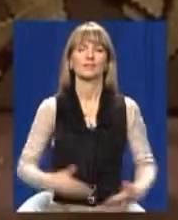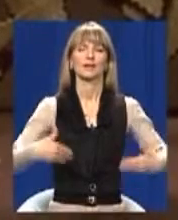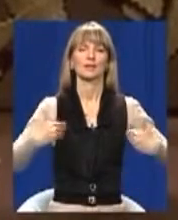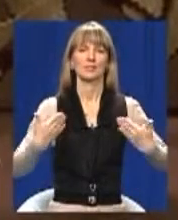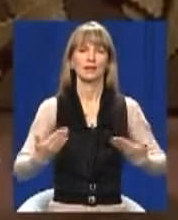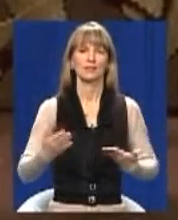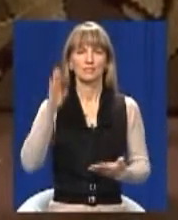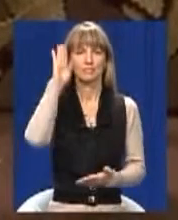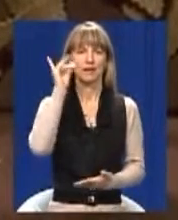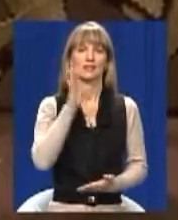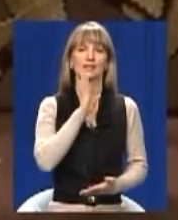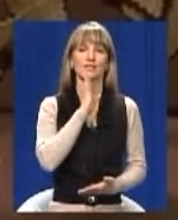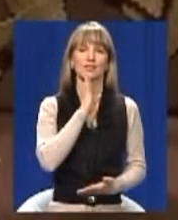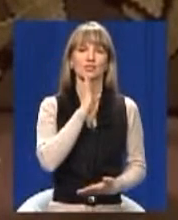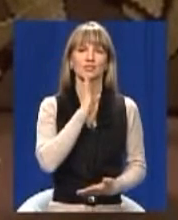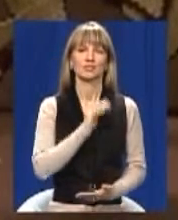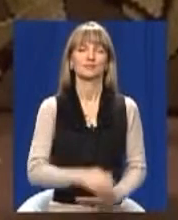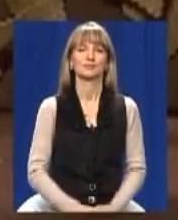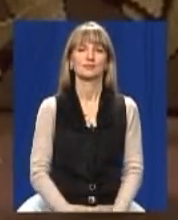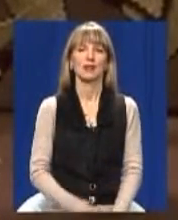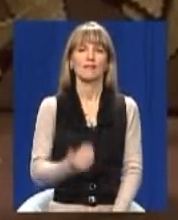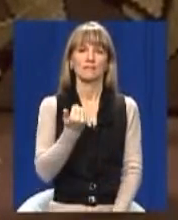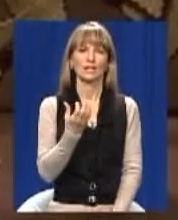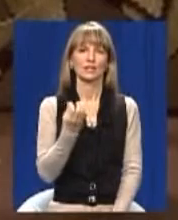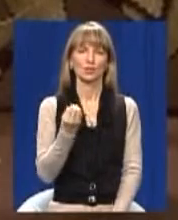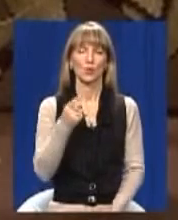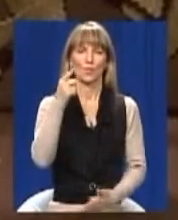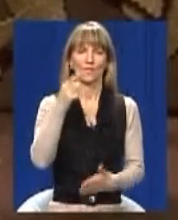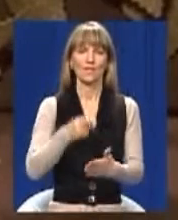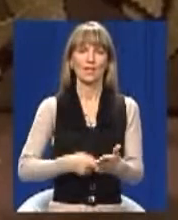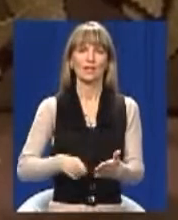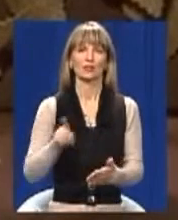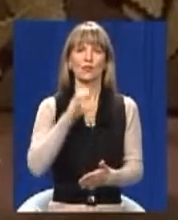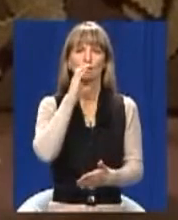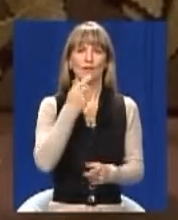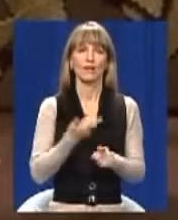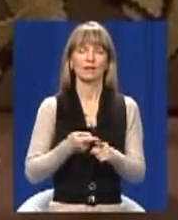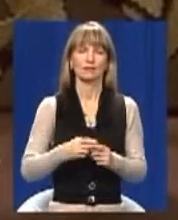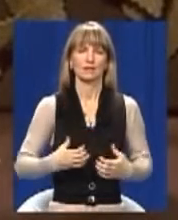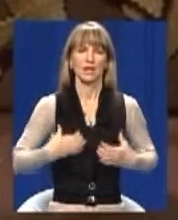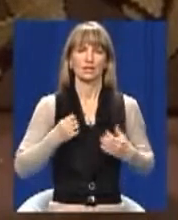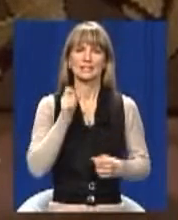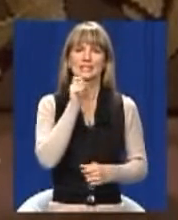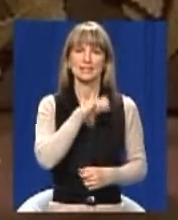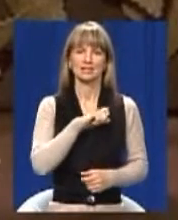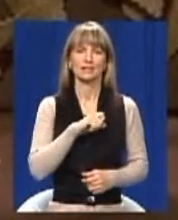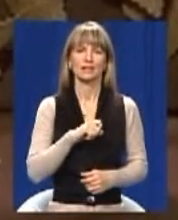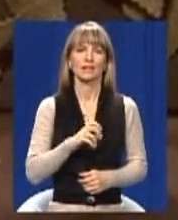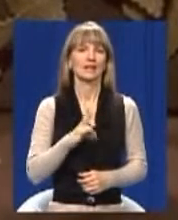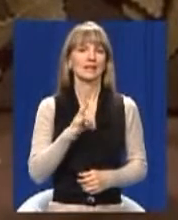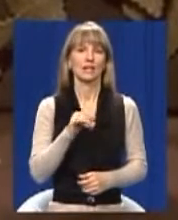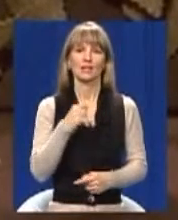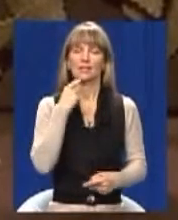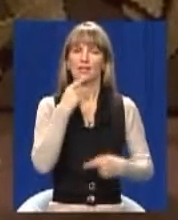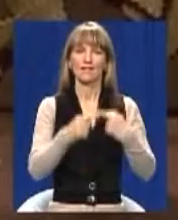Привіт-привіт, хлопчаки та дівчатка. Ви ще досі впевнені, що вовк страшенно злий? Але ж він не